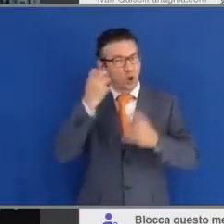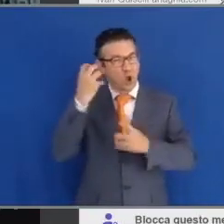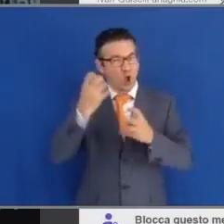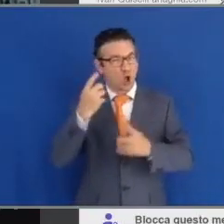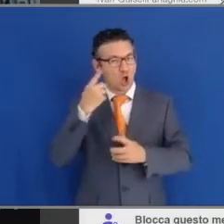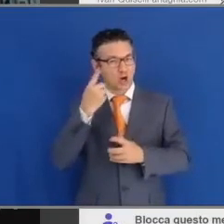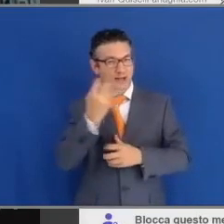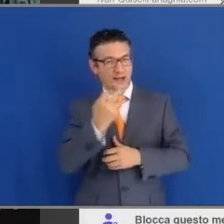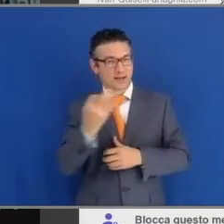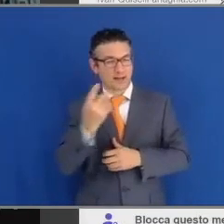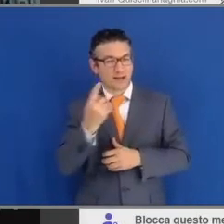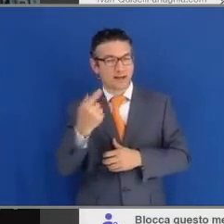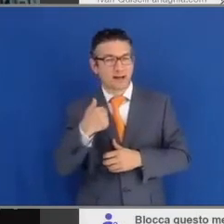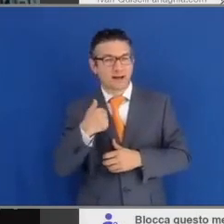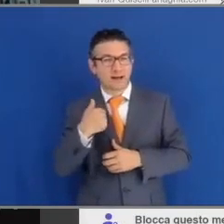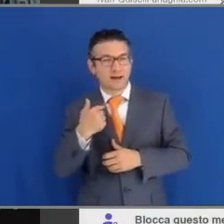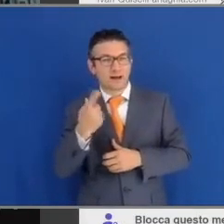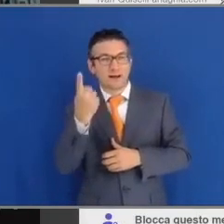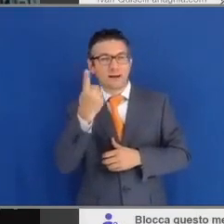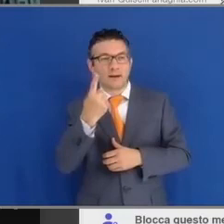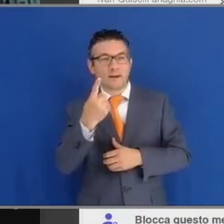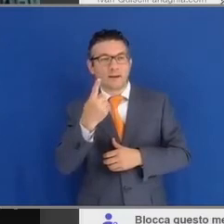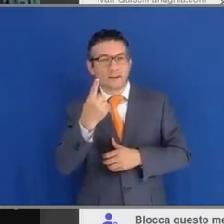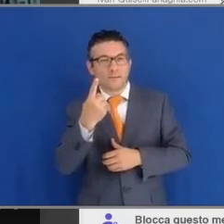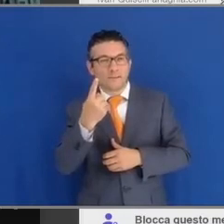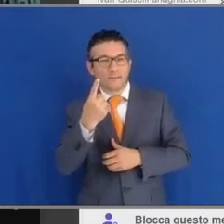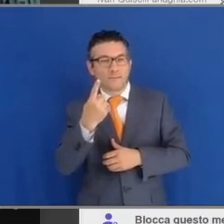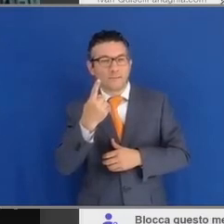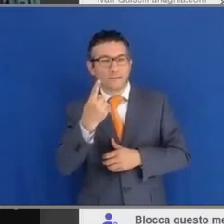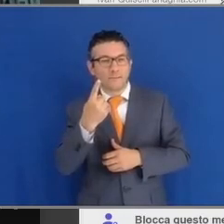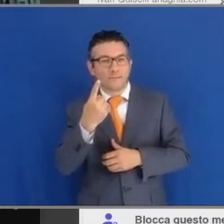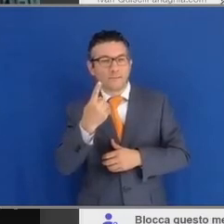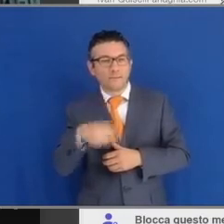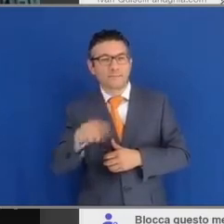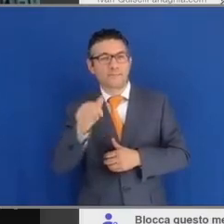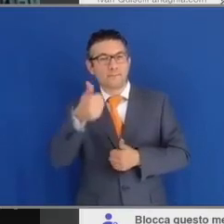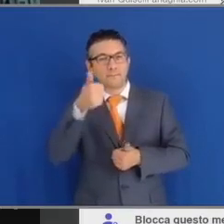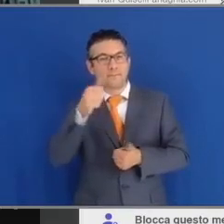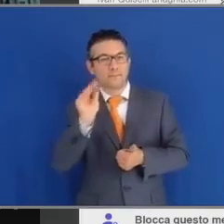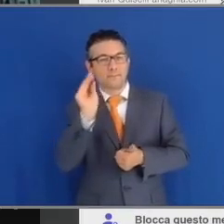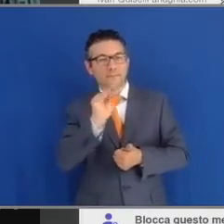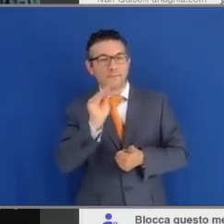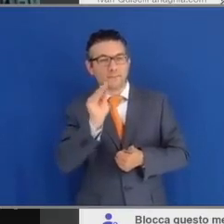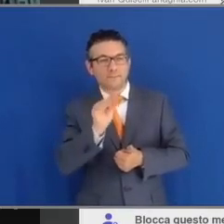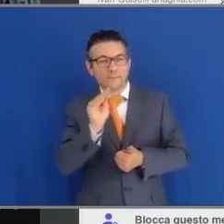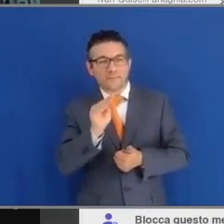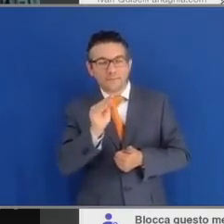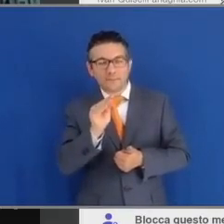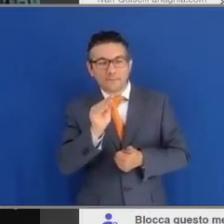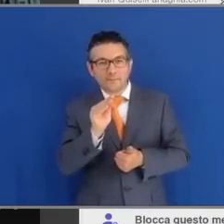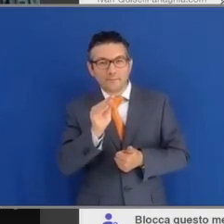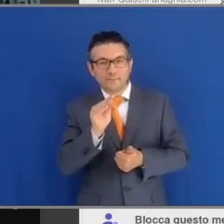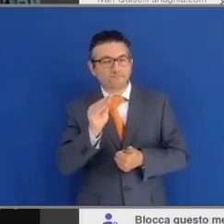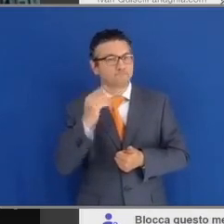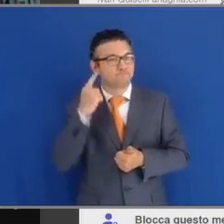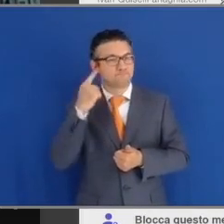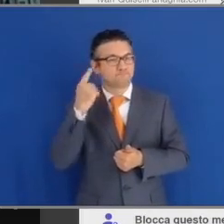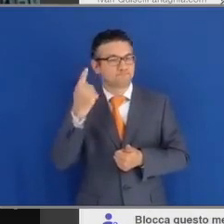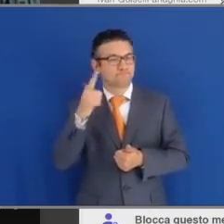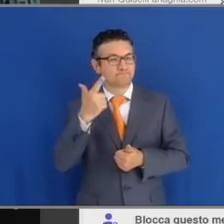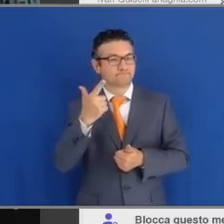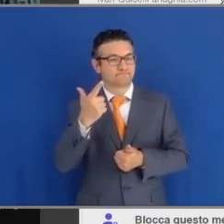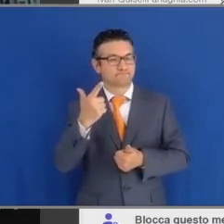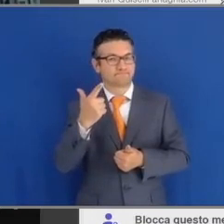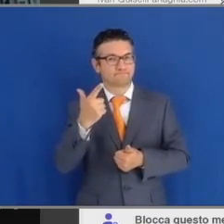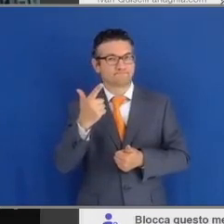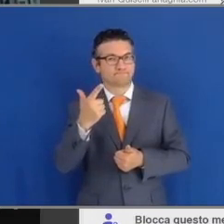presidente Fingaretti che all'assessore D'Amato. La prima è spiegarci a che punto eravamo, perché questi numeri